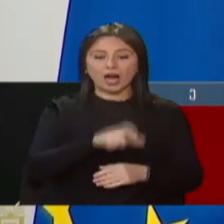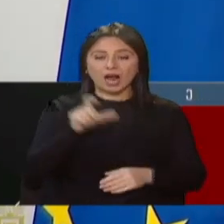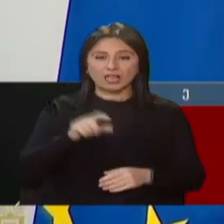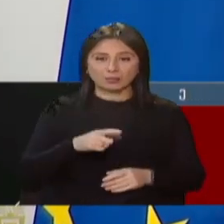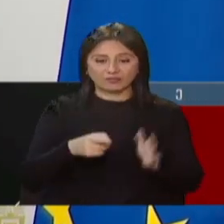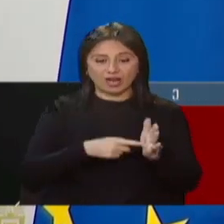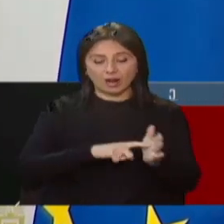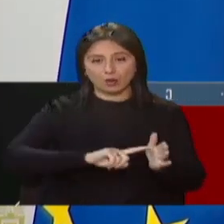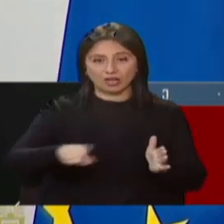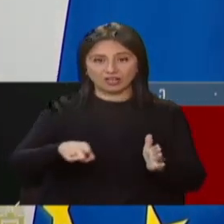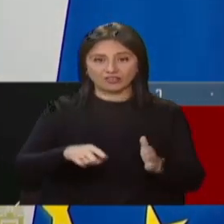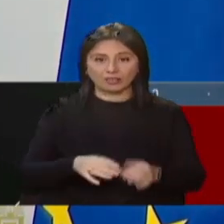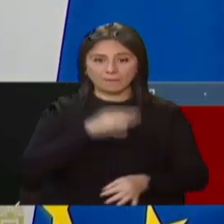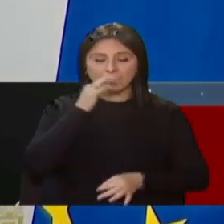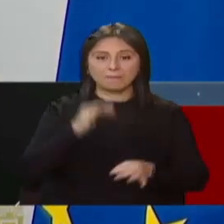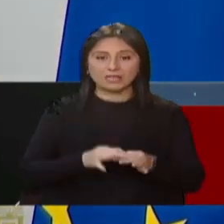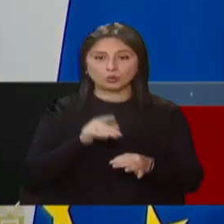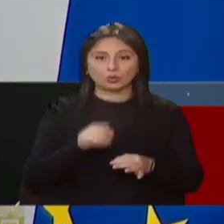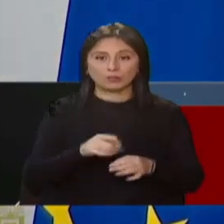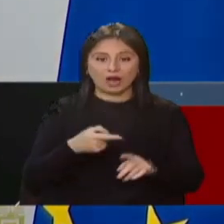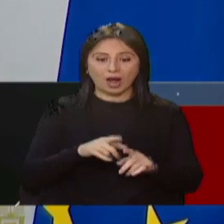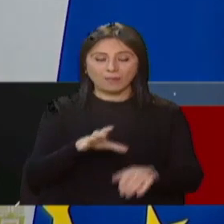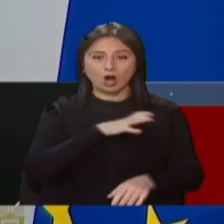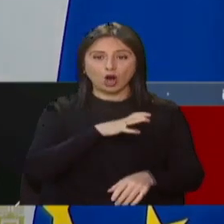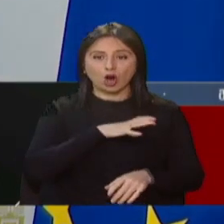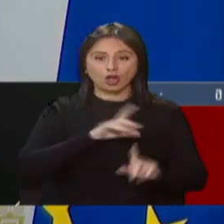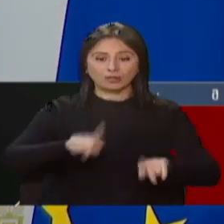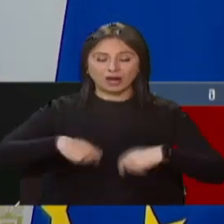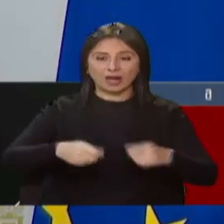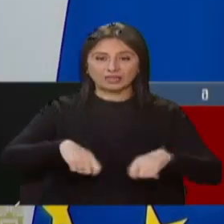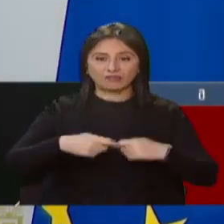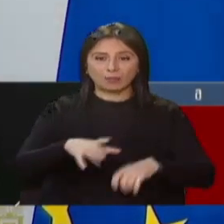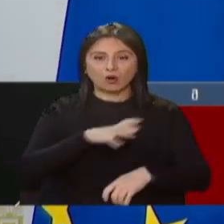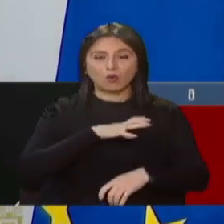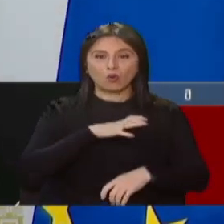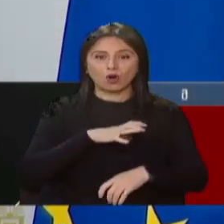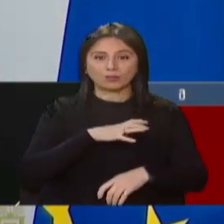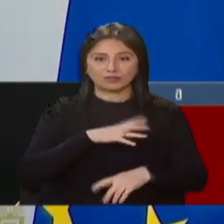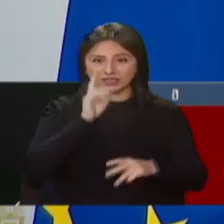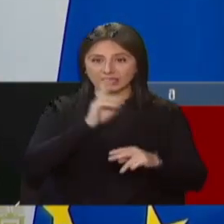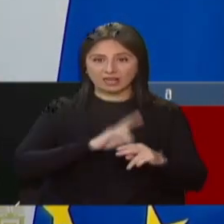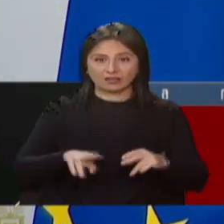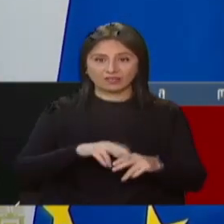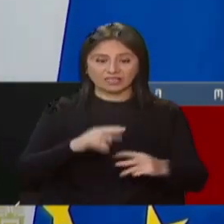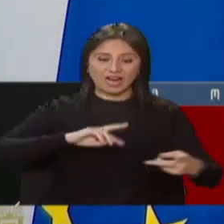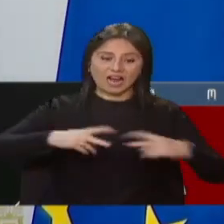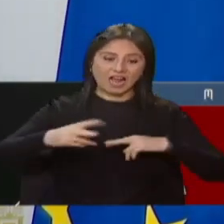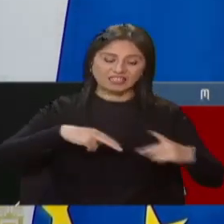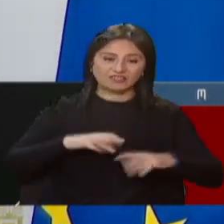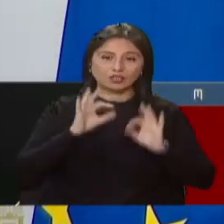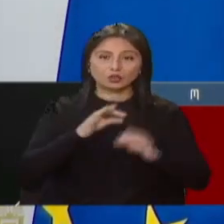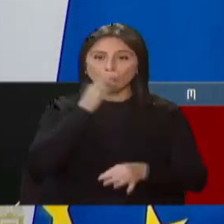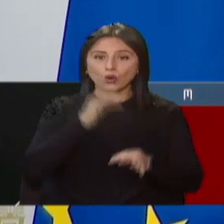adamianebis gamokitva amito rom pasukhisgebeli am konebebis gadatsemaze am konebebis gankargvaze gatsulaze iqo